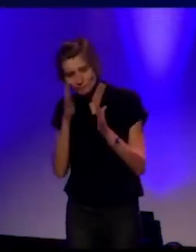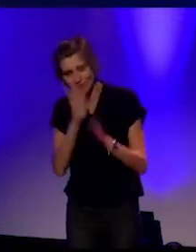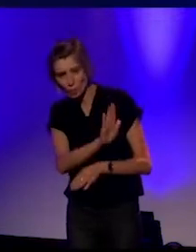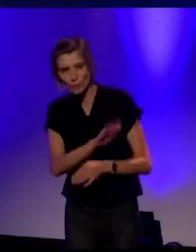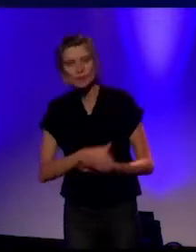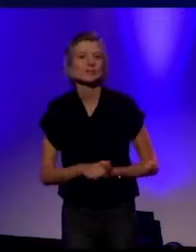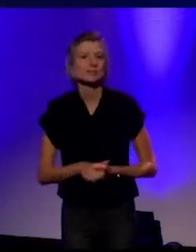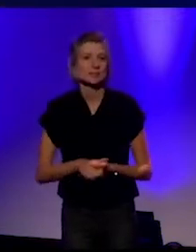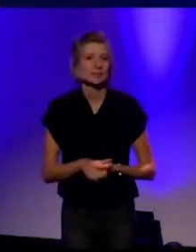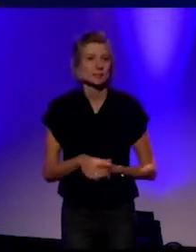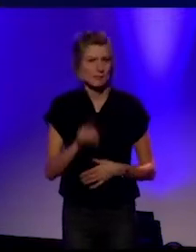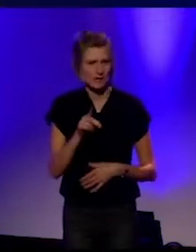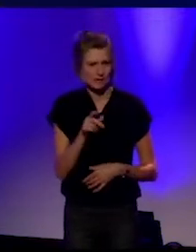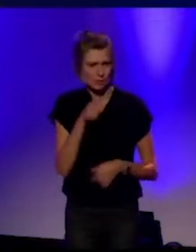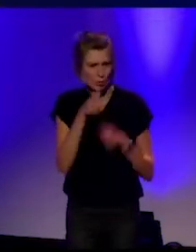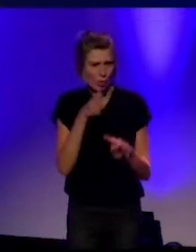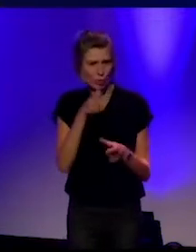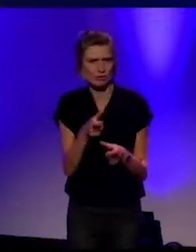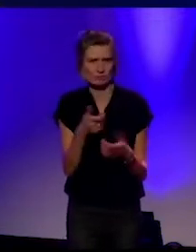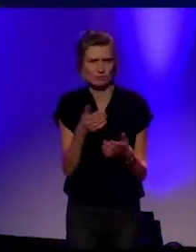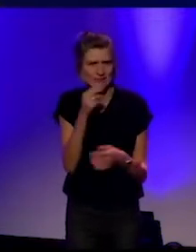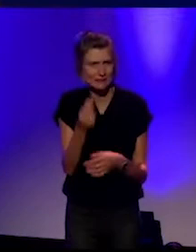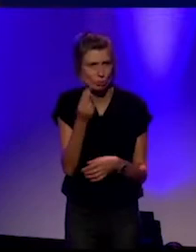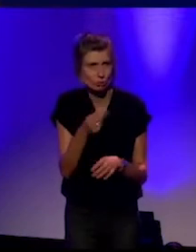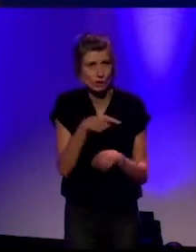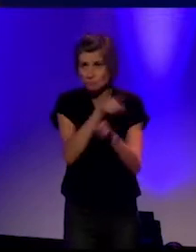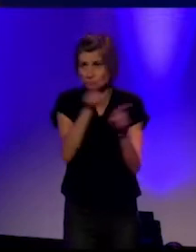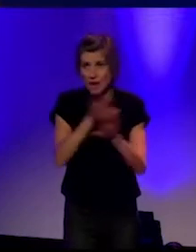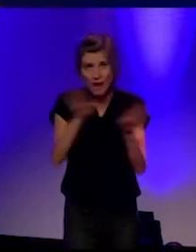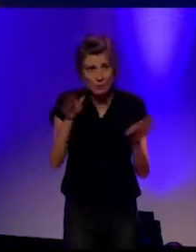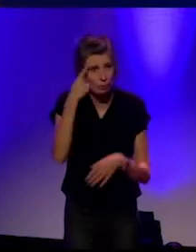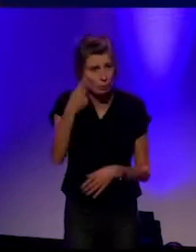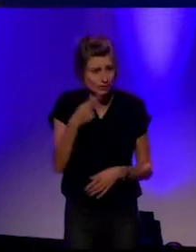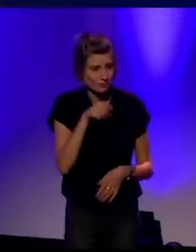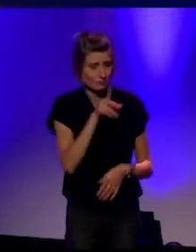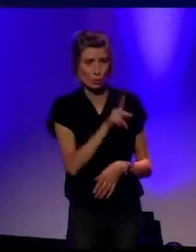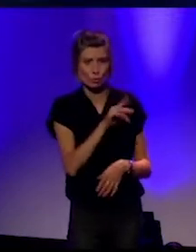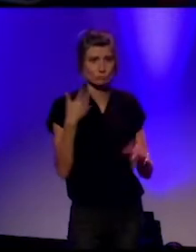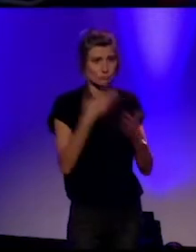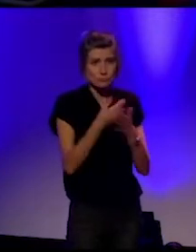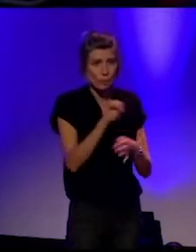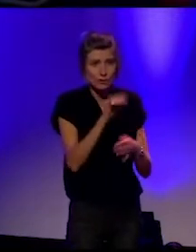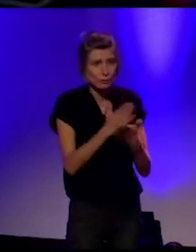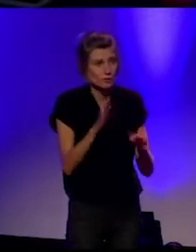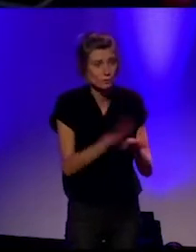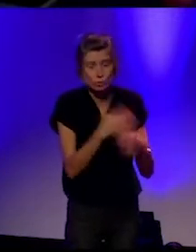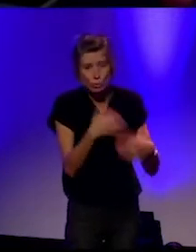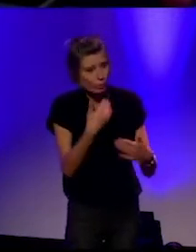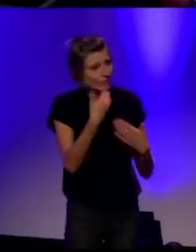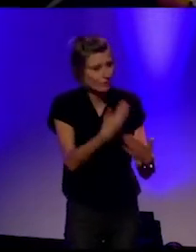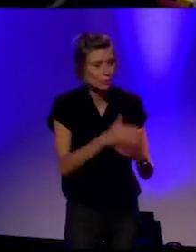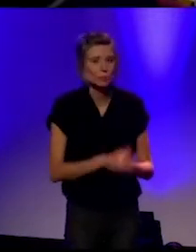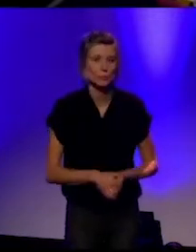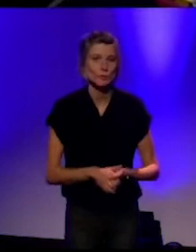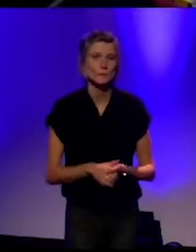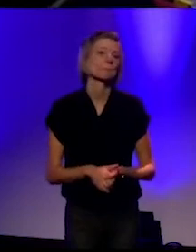Maar eigenlijk zijn woorden niet overbodig. Ik denk dat iedereen in de zaal hier aanwezig weet wat we te danken hebben aan Koen. Ik had het zo net over